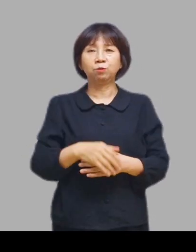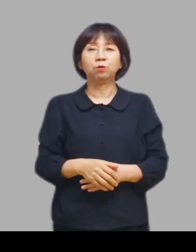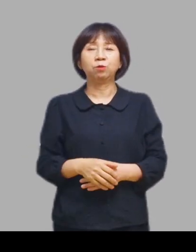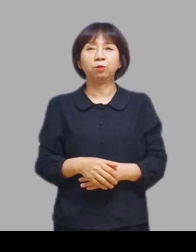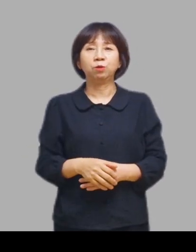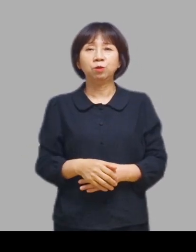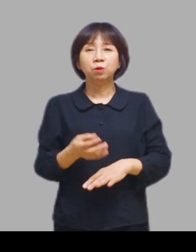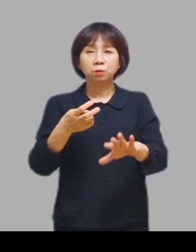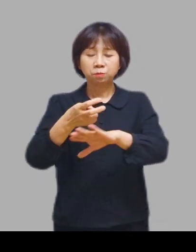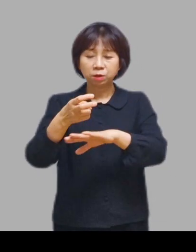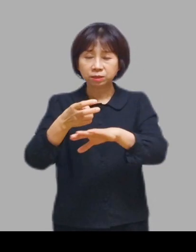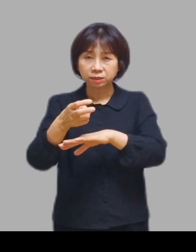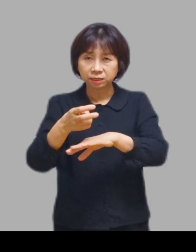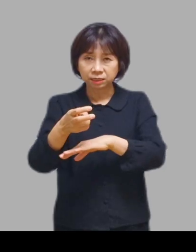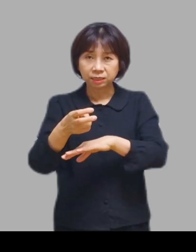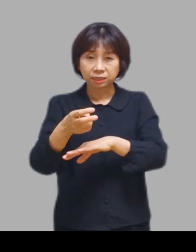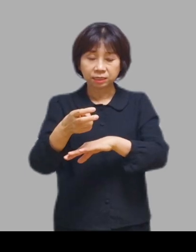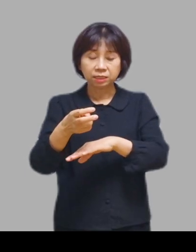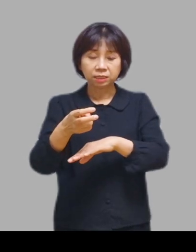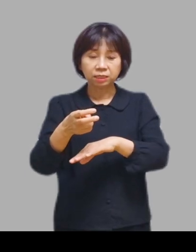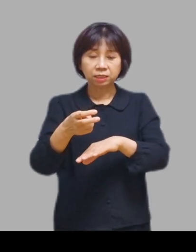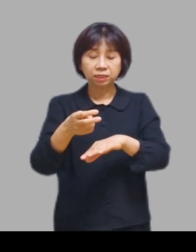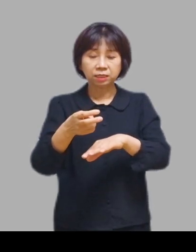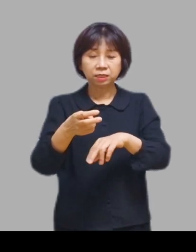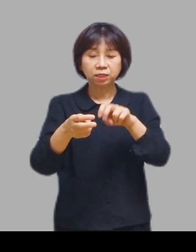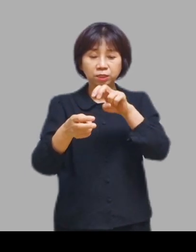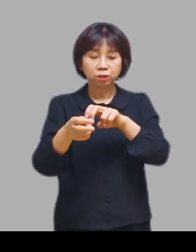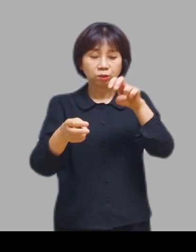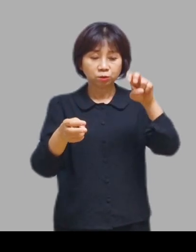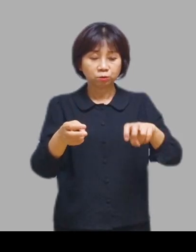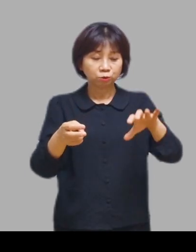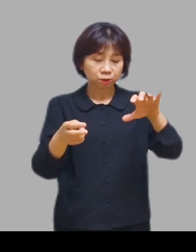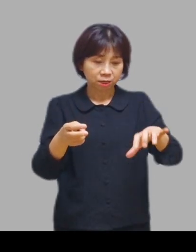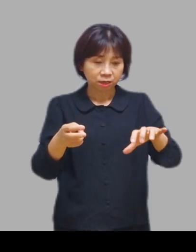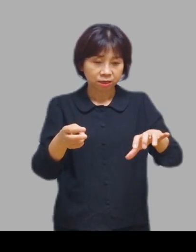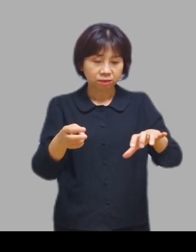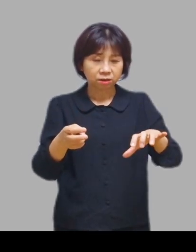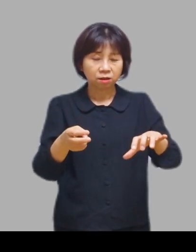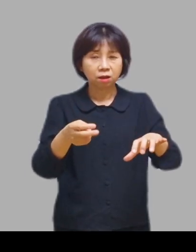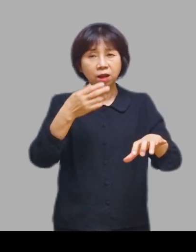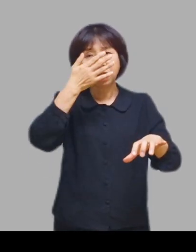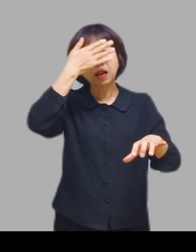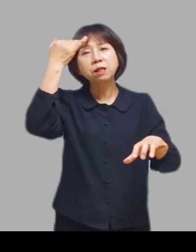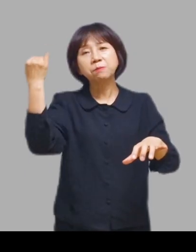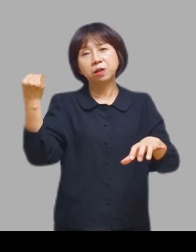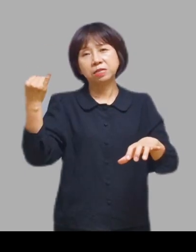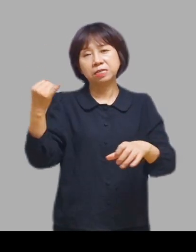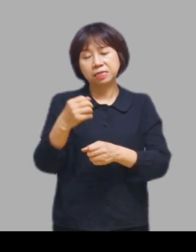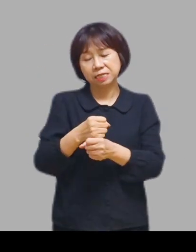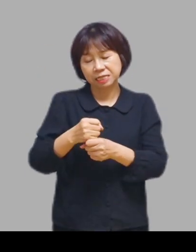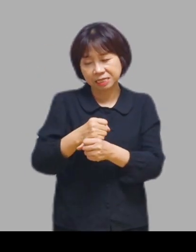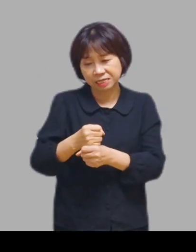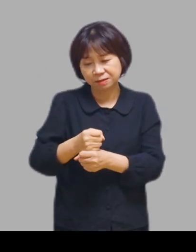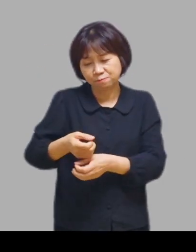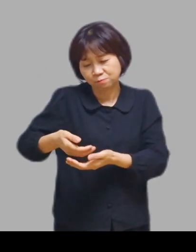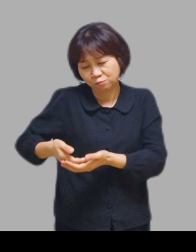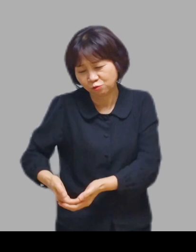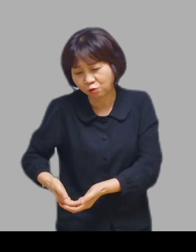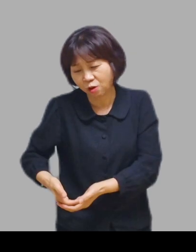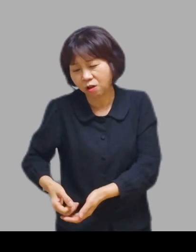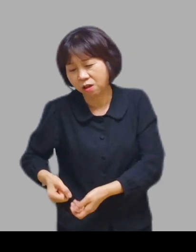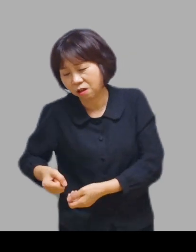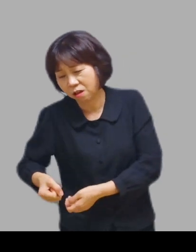버스 정거장에서 할머니의 무거운 짐을 들어주는 사람을 볼 때도 있습니다. 어떤 사람은 말없이